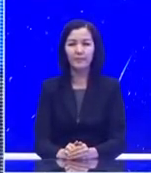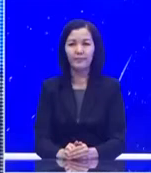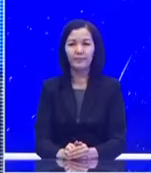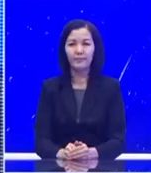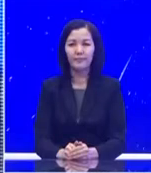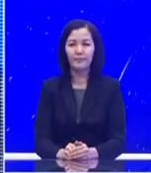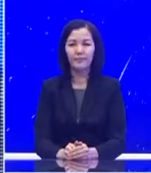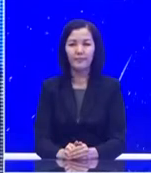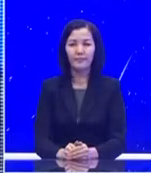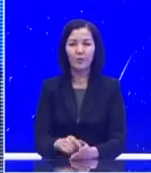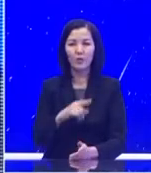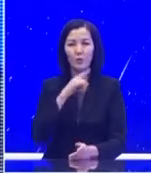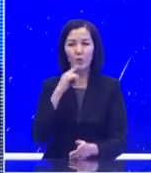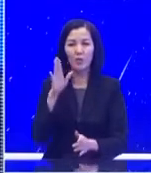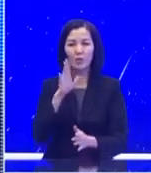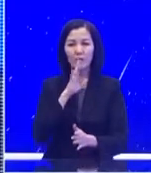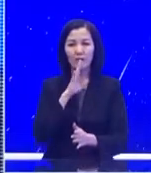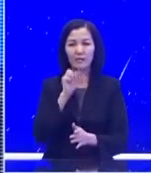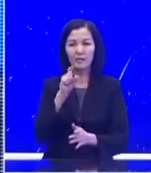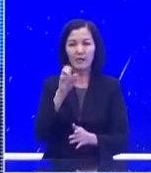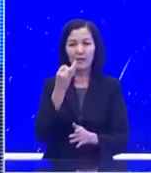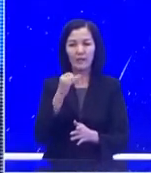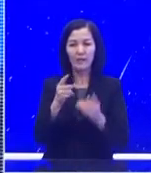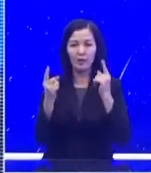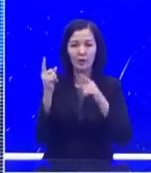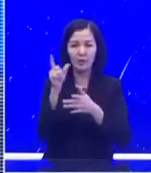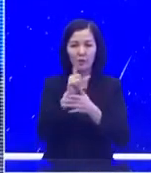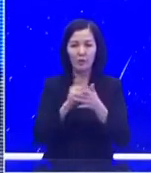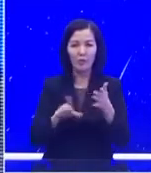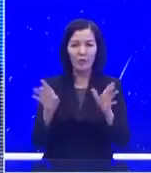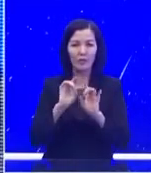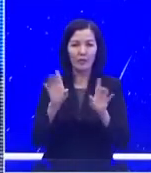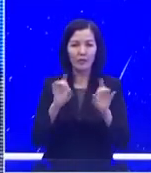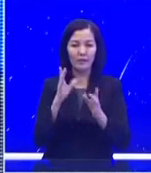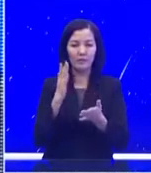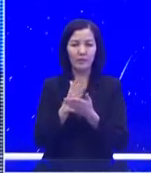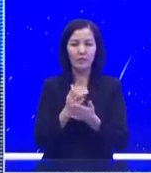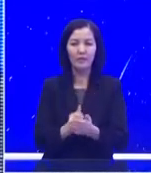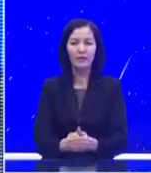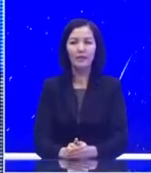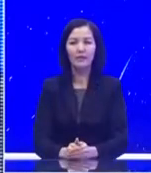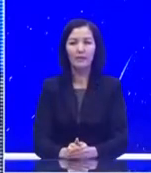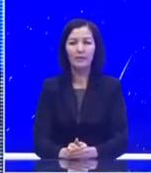сартша сыртың. Оқпайсың өз сөзінен өзге сөзді. Аузымен